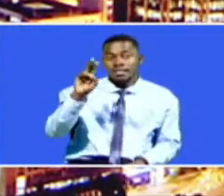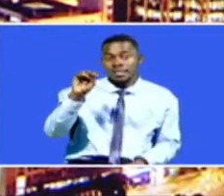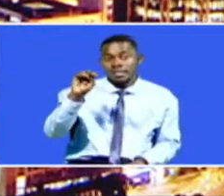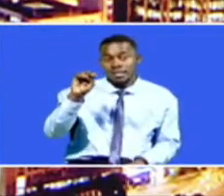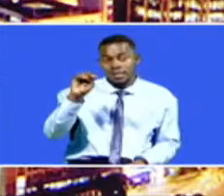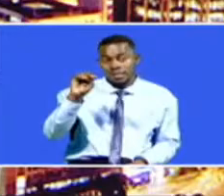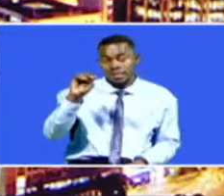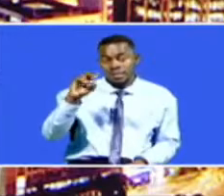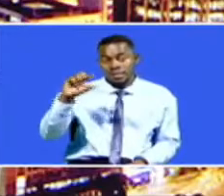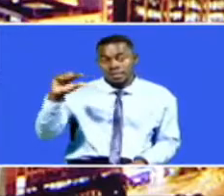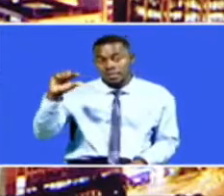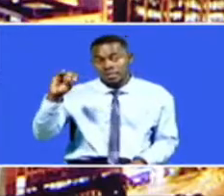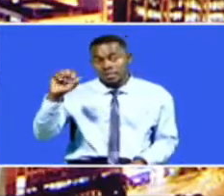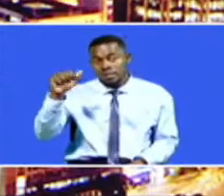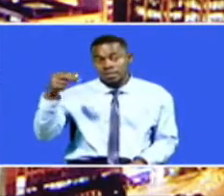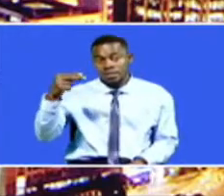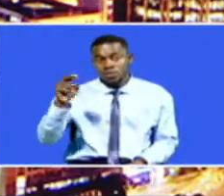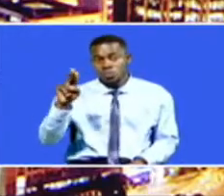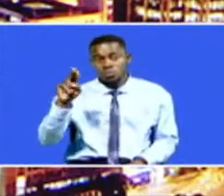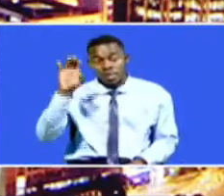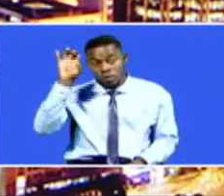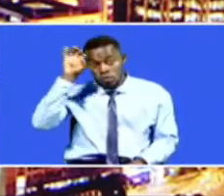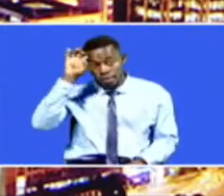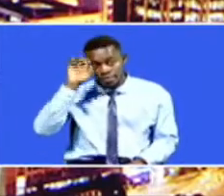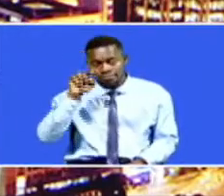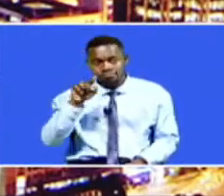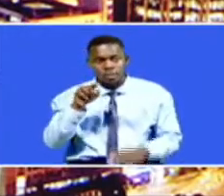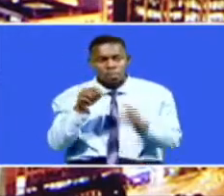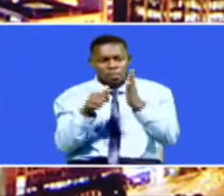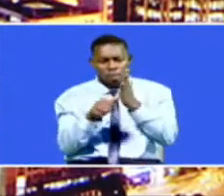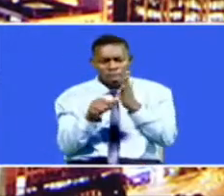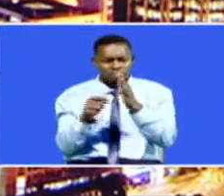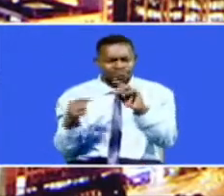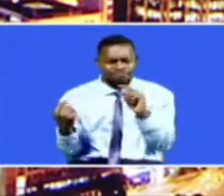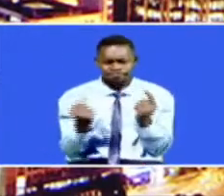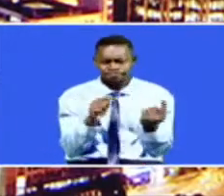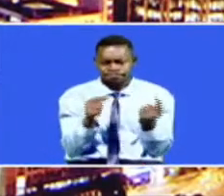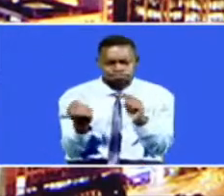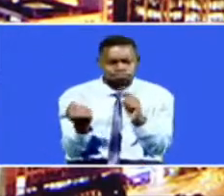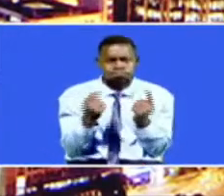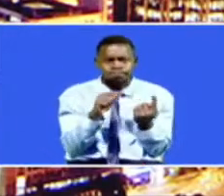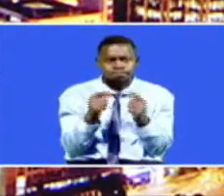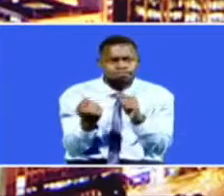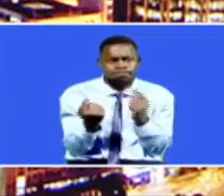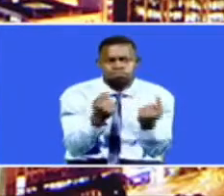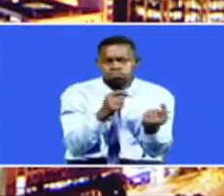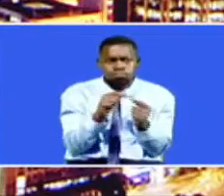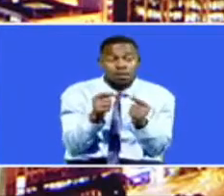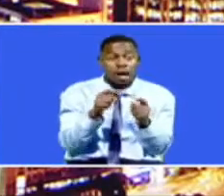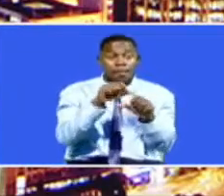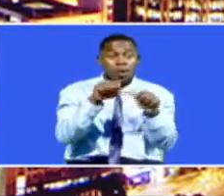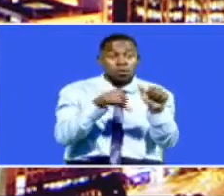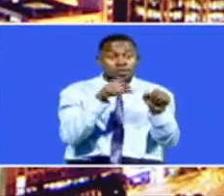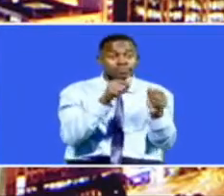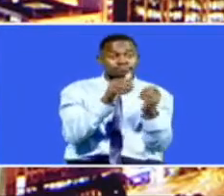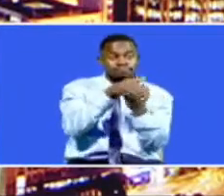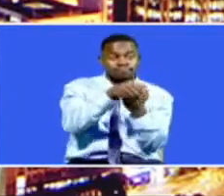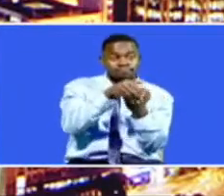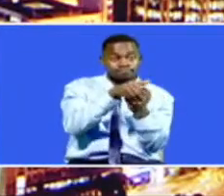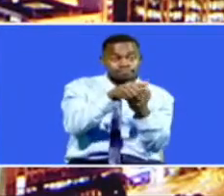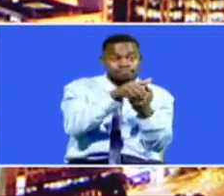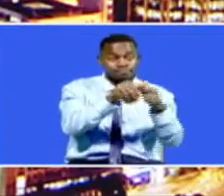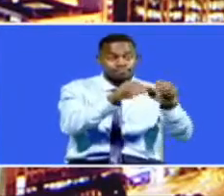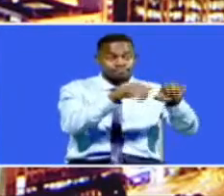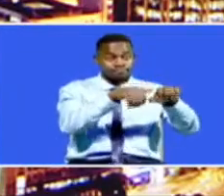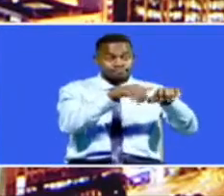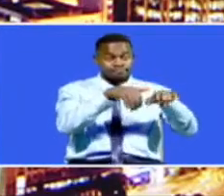wanajeshi baada ya madai kuibuka kuwa palikuwa na mvurugano baina yao na wanajeshi karibu na shamba la mahindi, miili ya wanne hao imepatikana